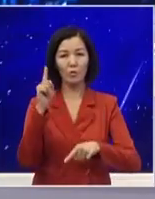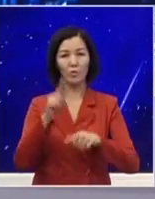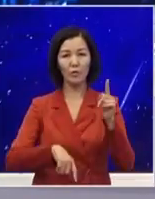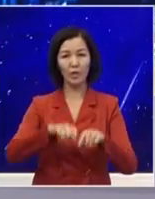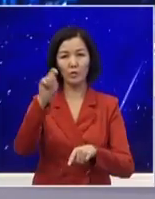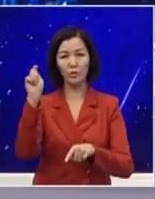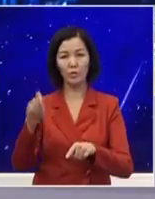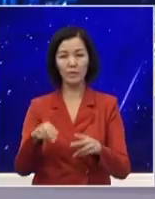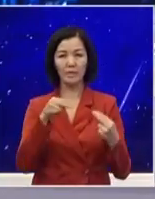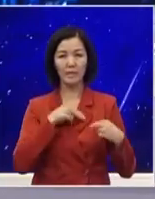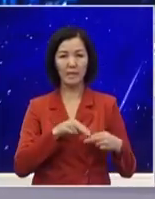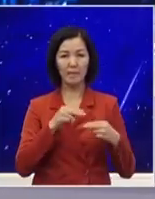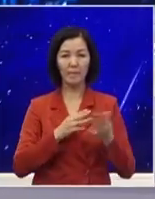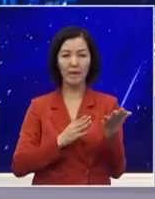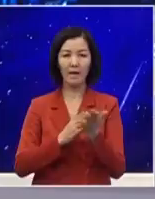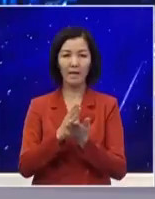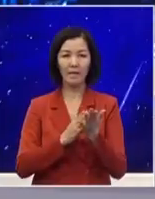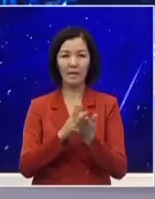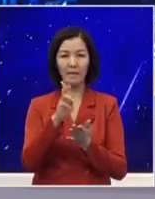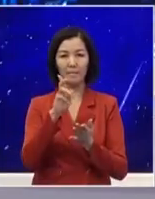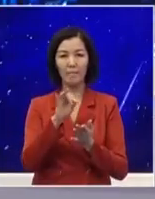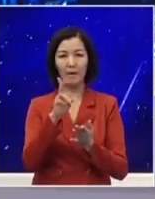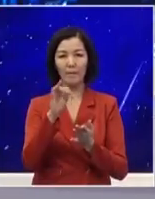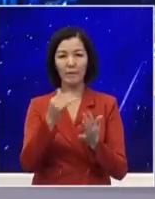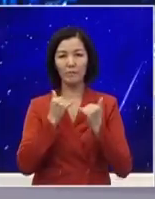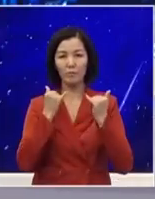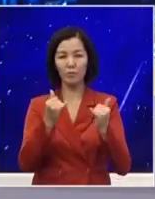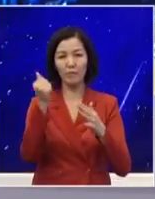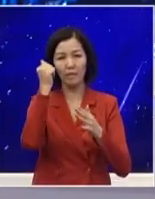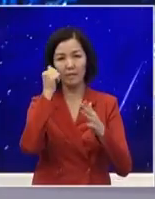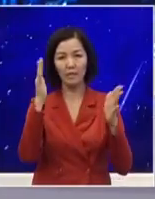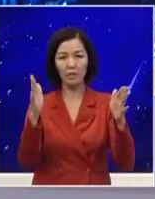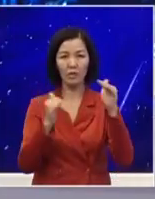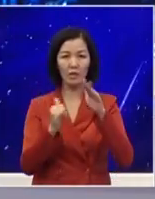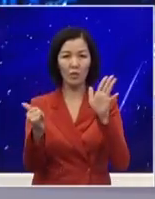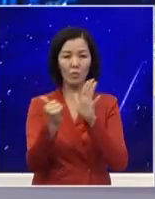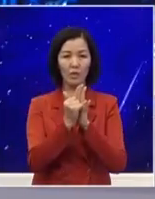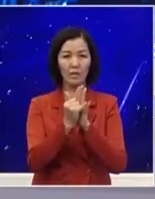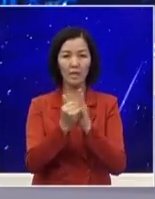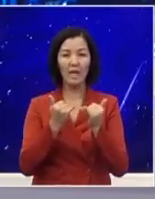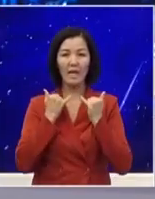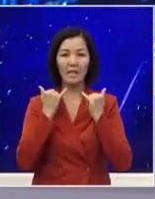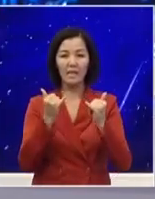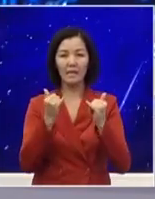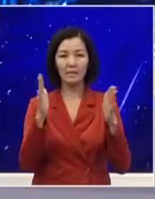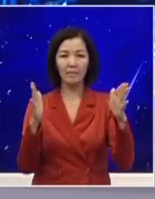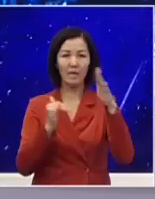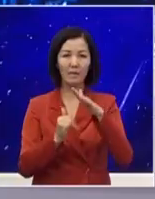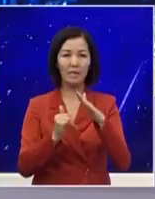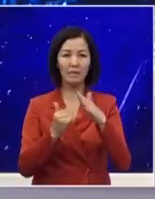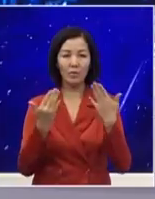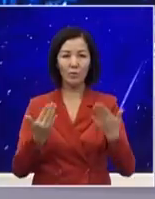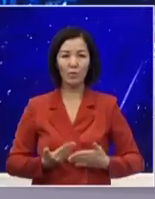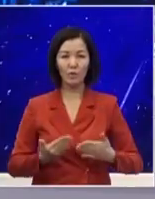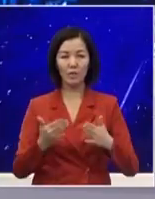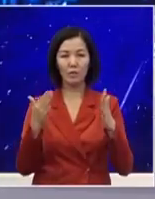Отан соғысы және еңбек ардагері Қаймолда Бабашевтің құрметіне ескерткіш тақта орнатылды. Тағзым тақтасы майдангер көзі тірісінде тұрған